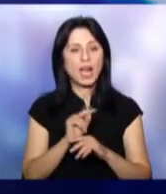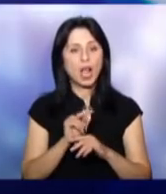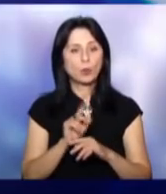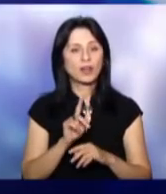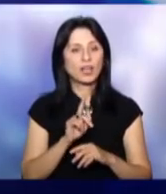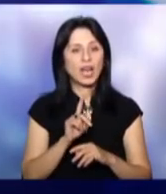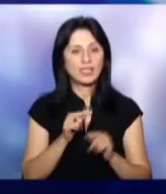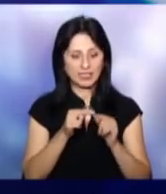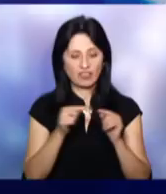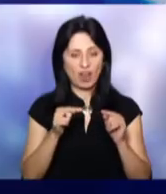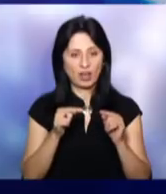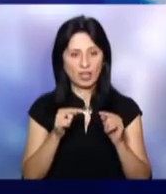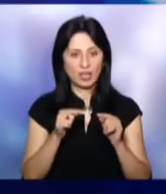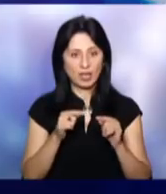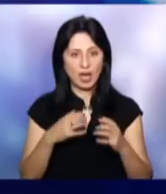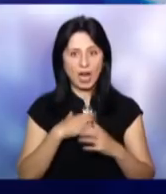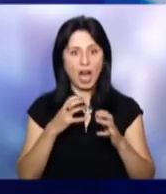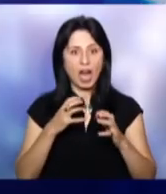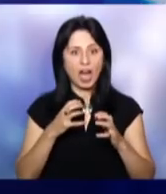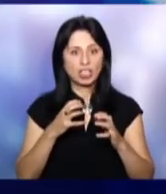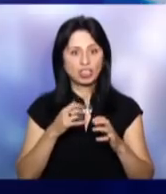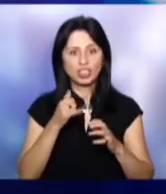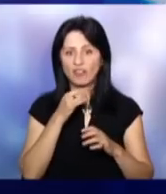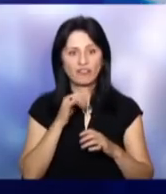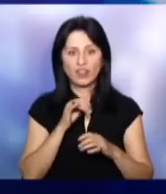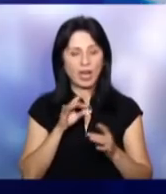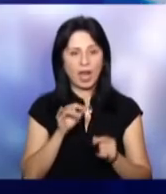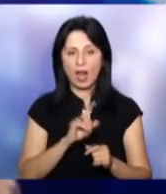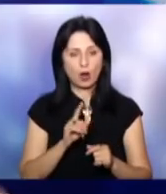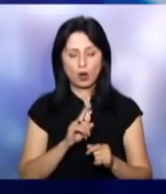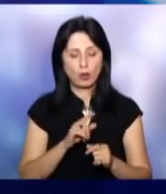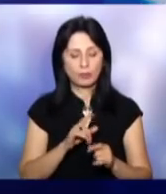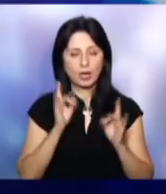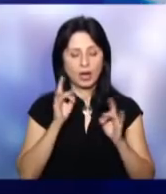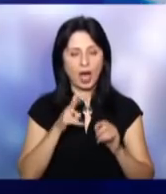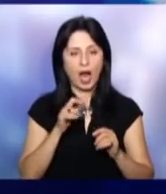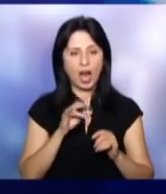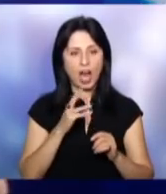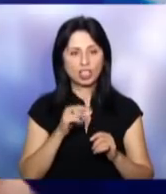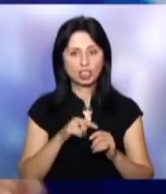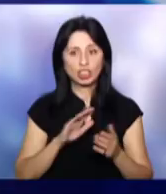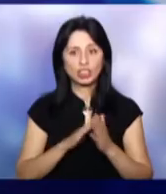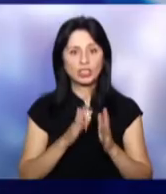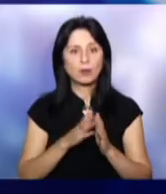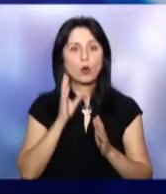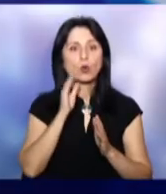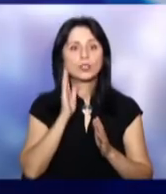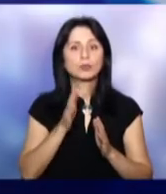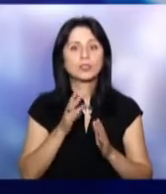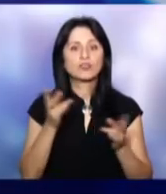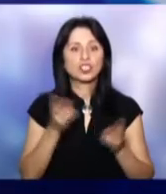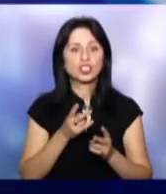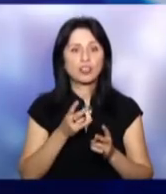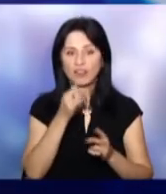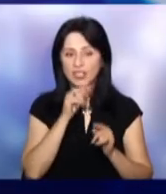განკურნებაში რა ზღვარი არის დასაცავი? განგაში სისტემას ვერაფერი ვერ გააქროს. და სიტუაციას, რომელშიც შეიძლება ეს განგაში ჯანსაღად დაგჭირდეს,